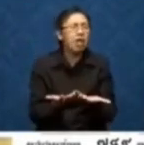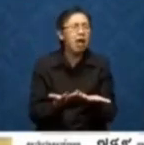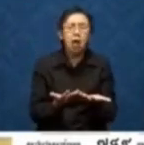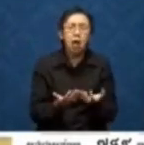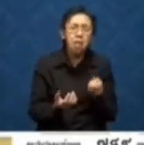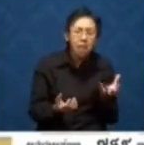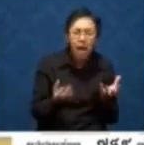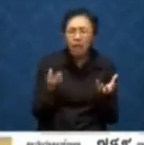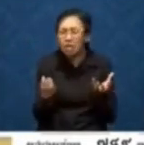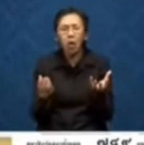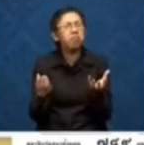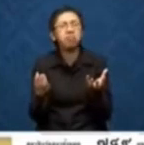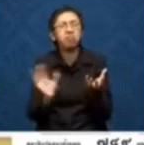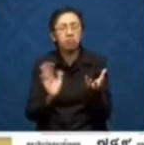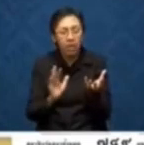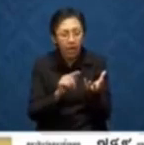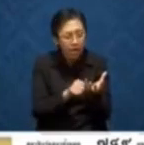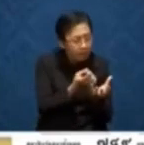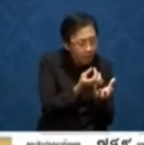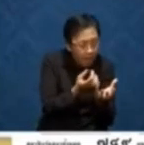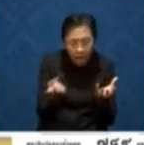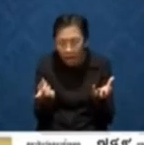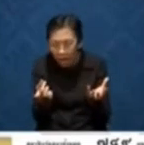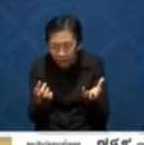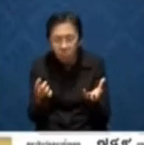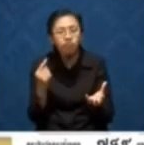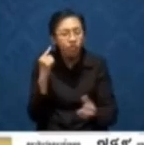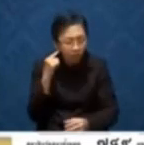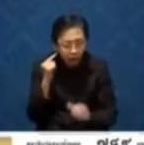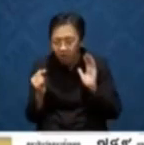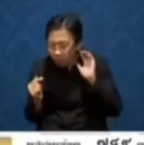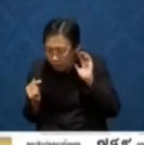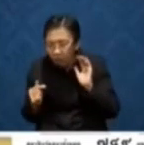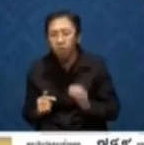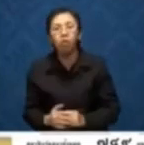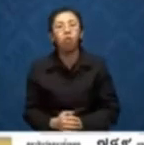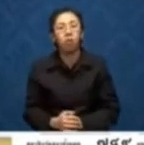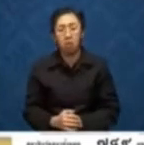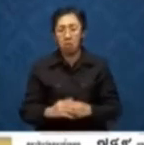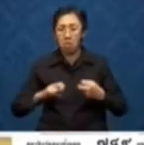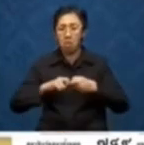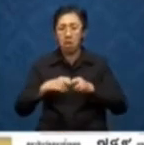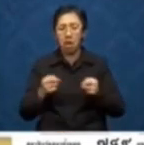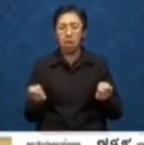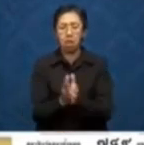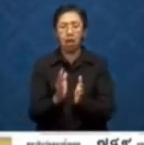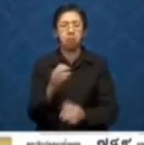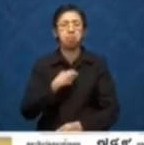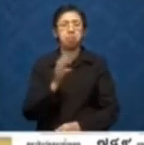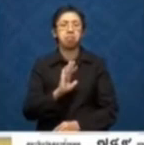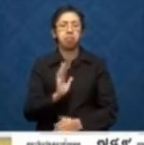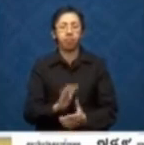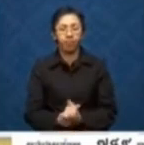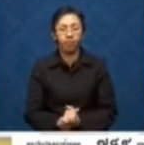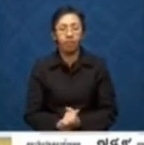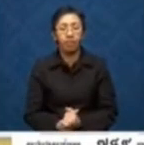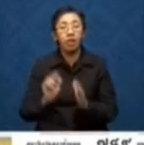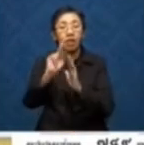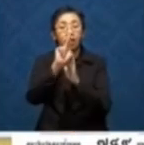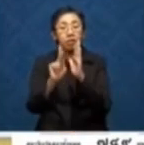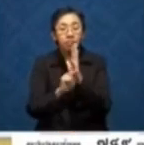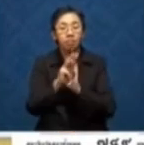ใหญ่ก็ต้องฟังเพราะมันจะเกิดความแตกแยกและผมคิดว่ามาตรา112